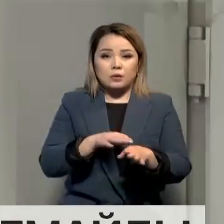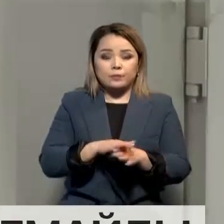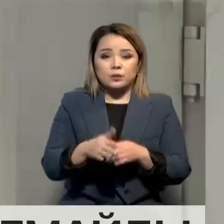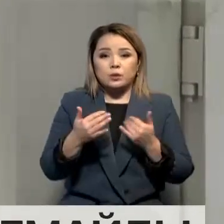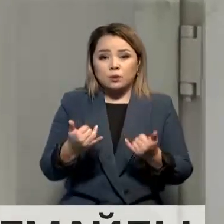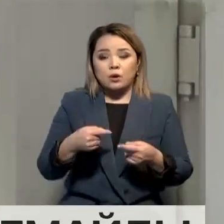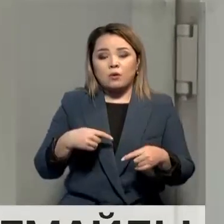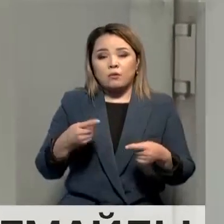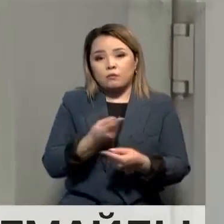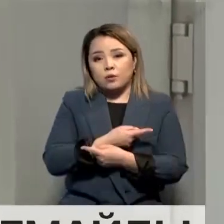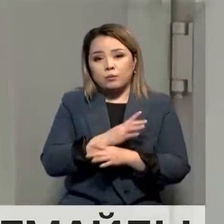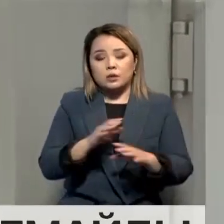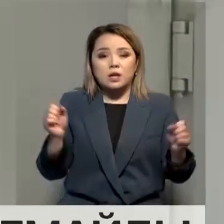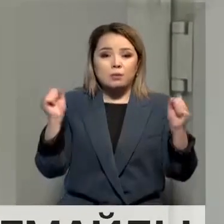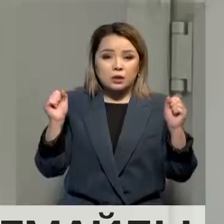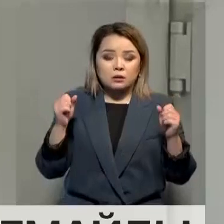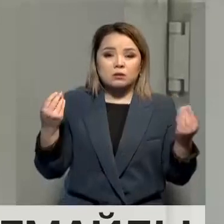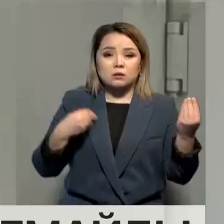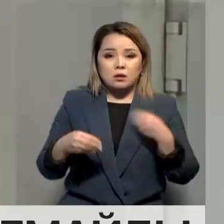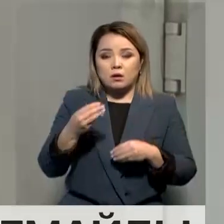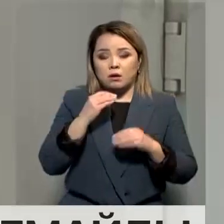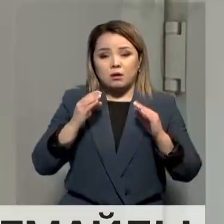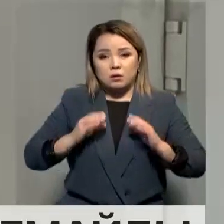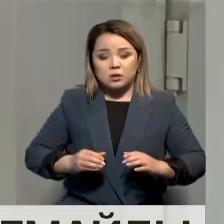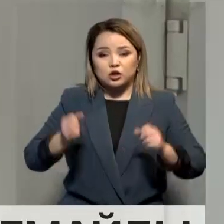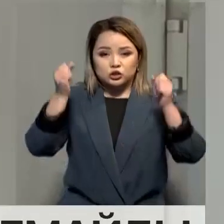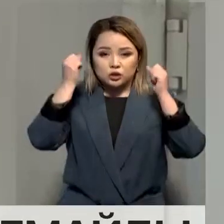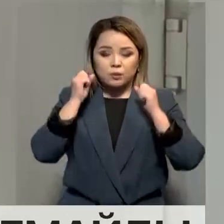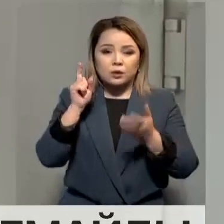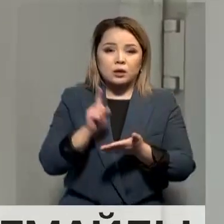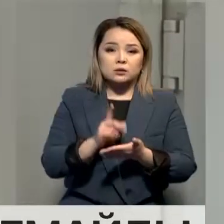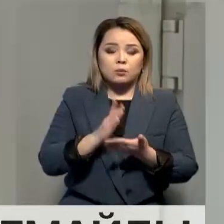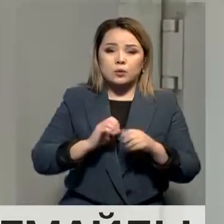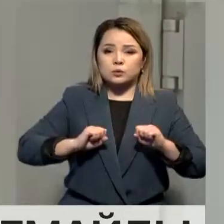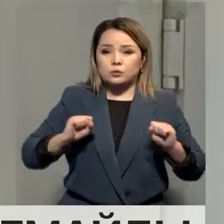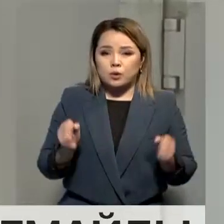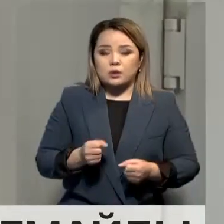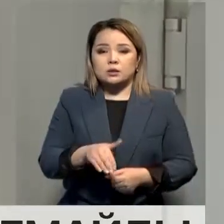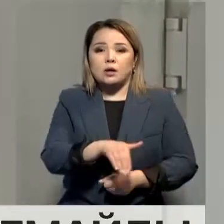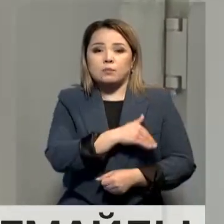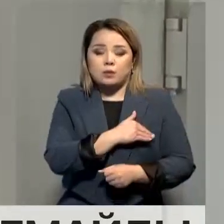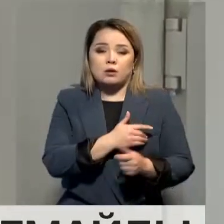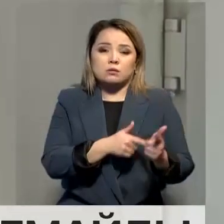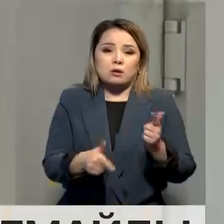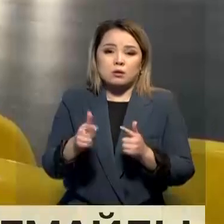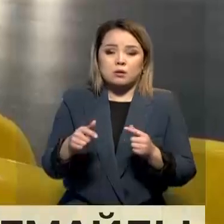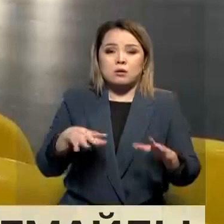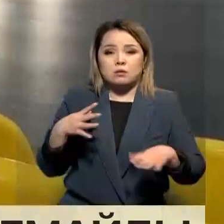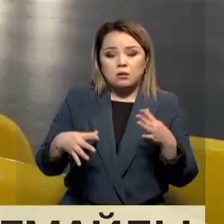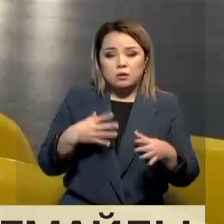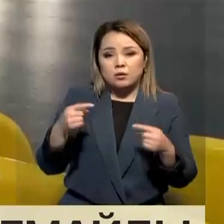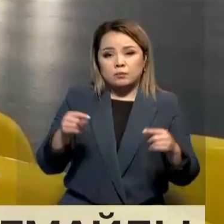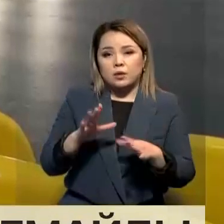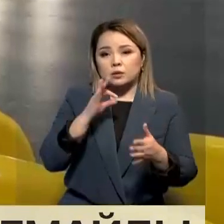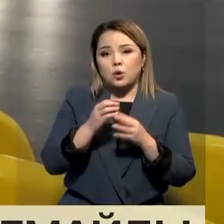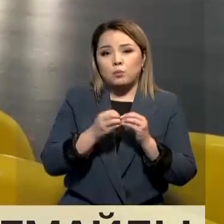енді футболка емес, спортивка кигіземіз, қалың шапочка киеді. Өйткені температурный режим дайындалуға келмейді ол. Бұл 15